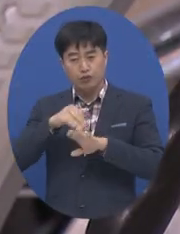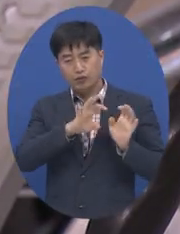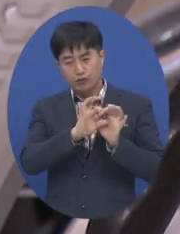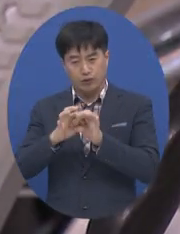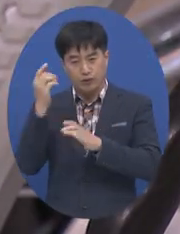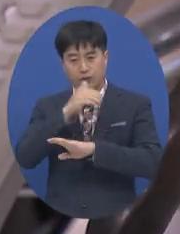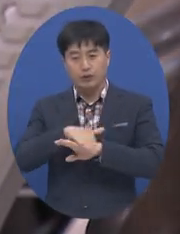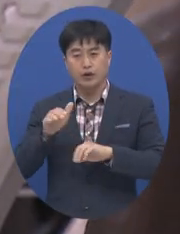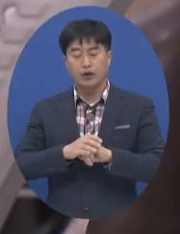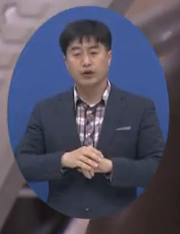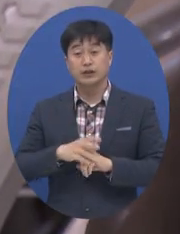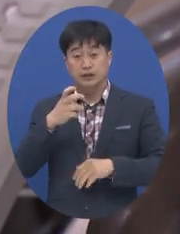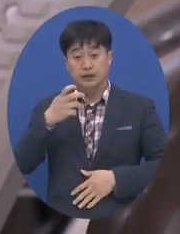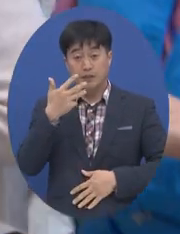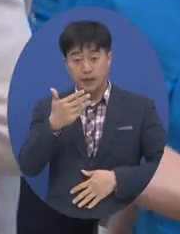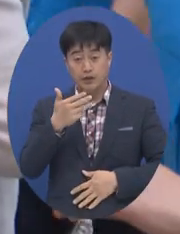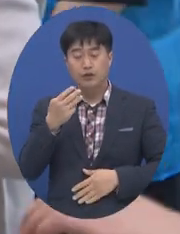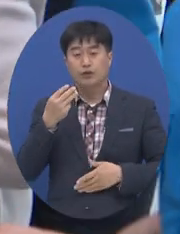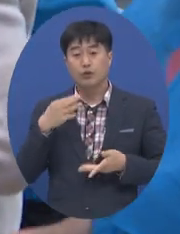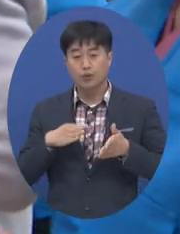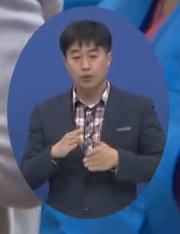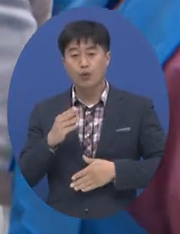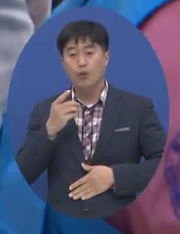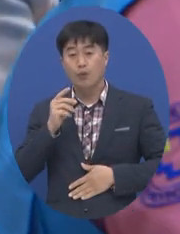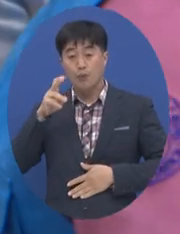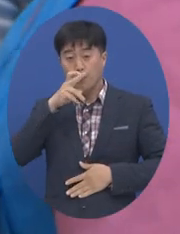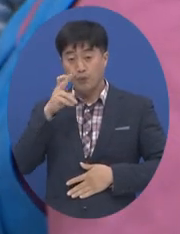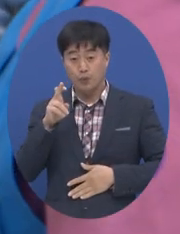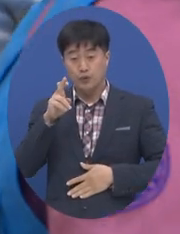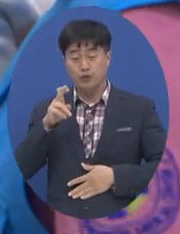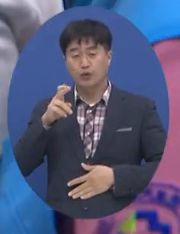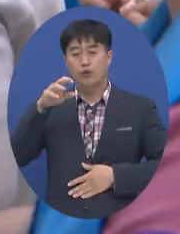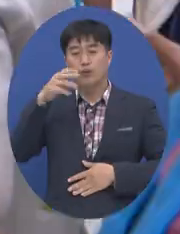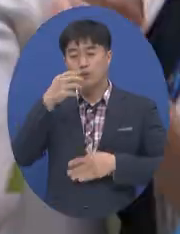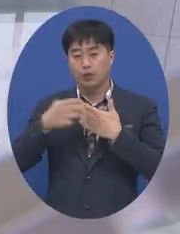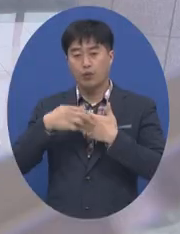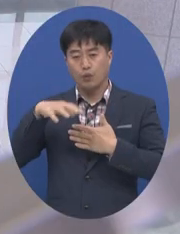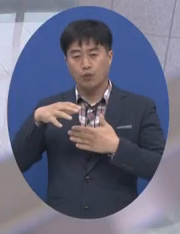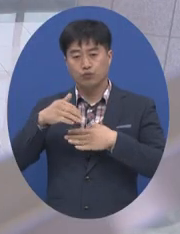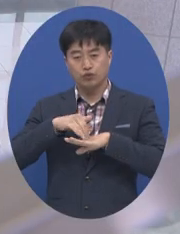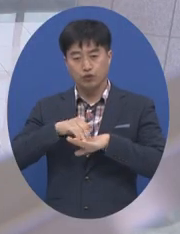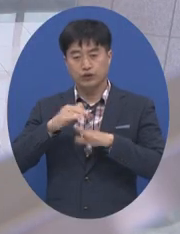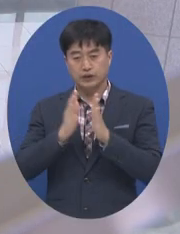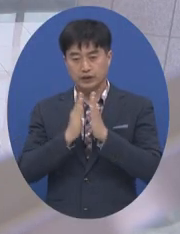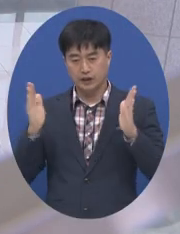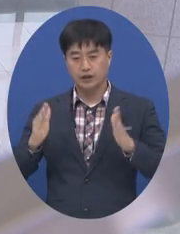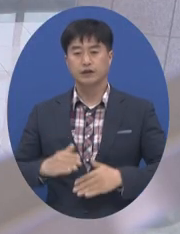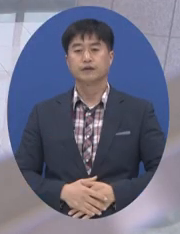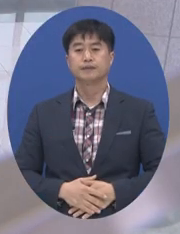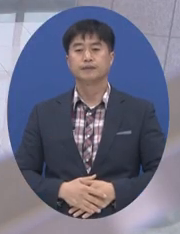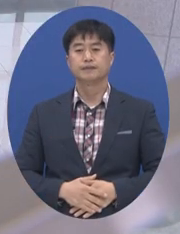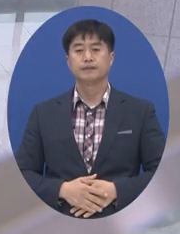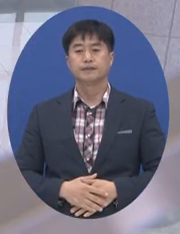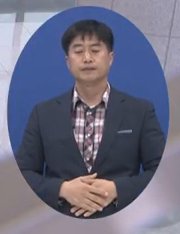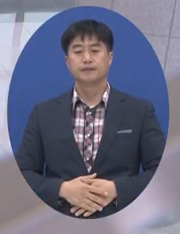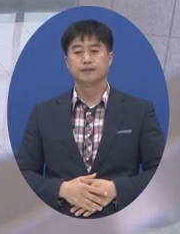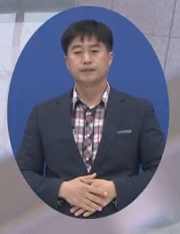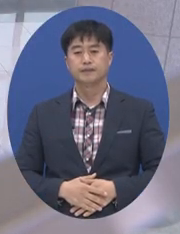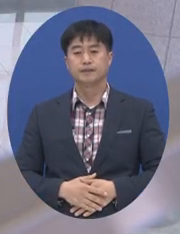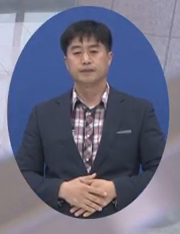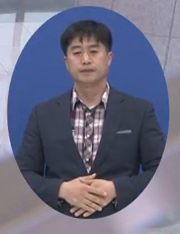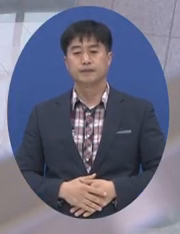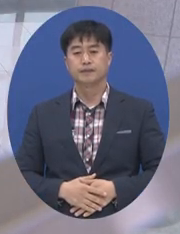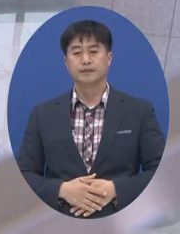계획. 오는 28일엔 경기도 의료원 포천병원에서 훈련이 실시됩니다. 경기CCTV 최창순입니다.